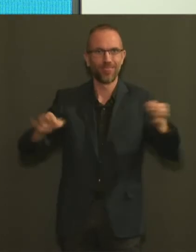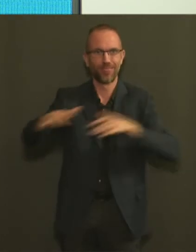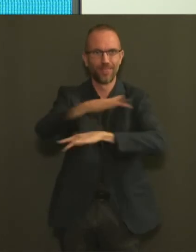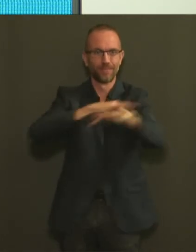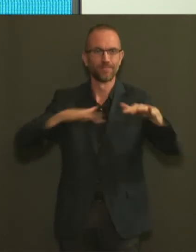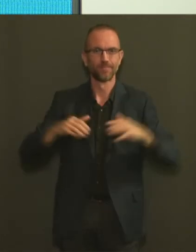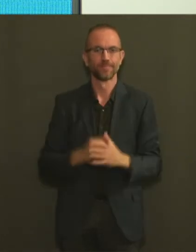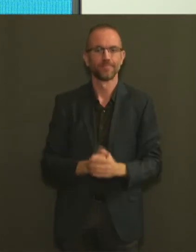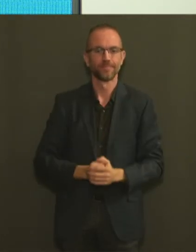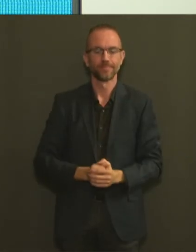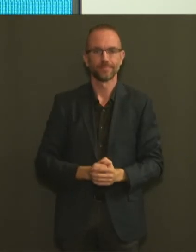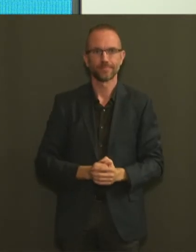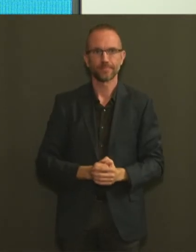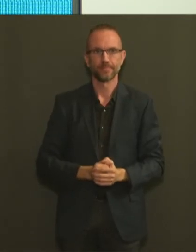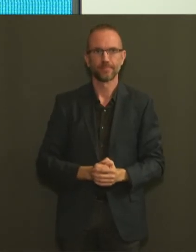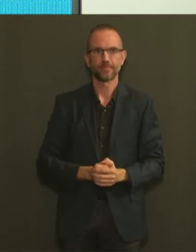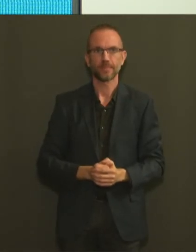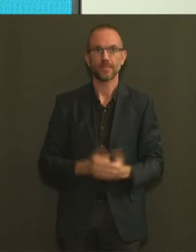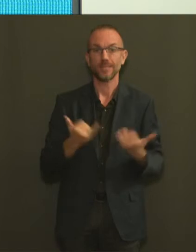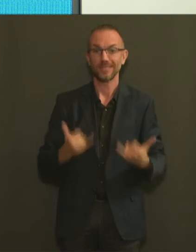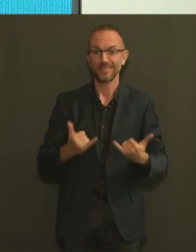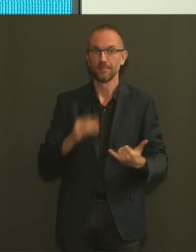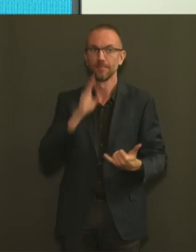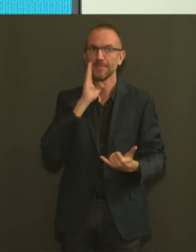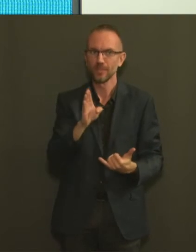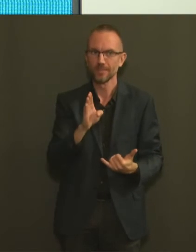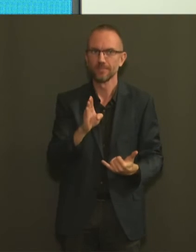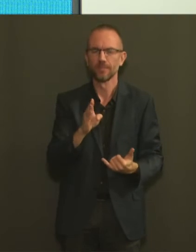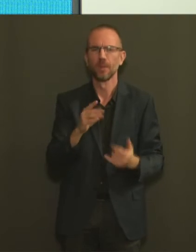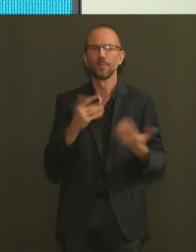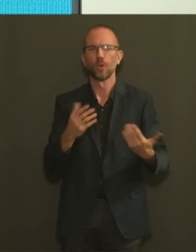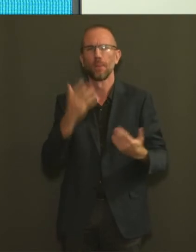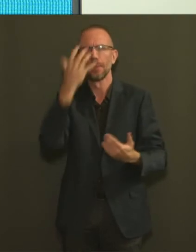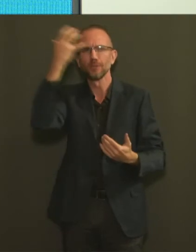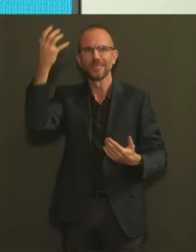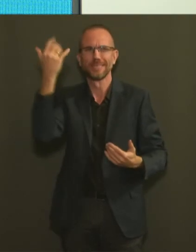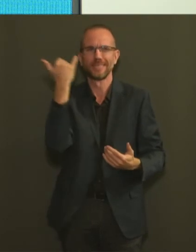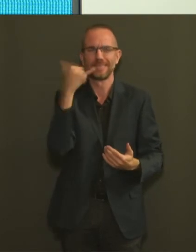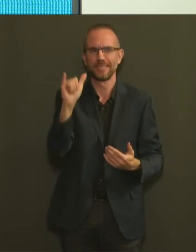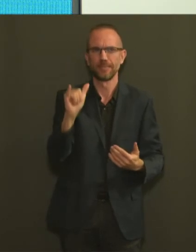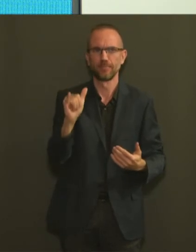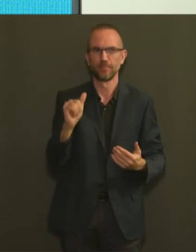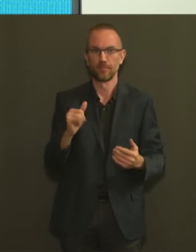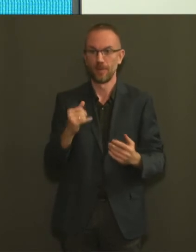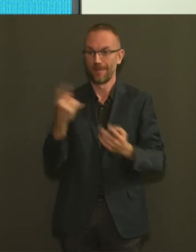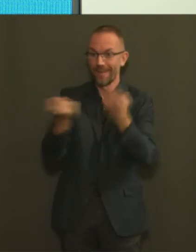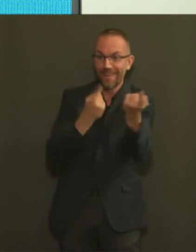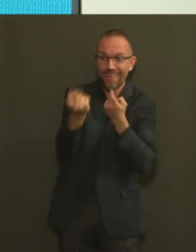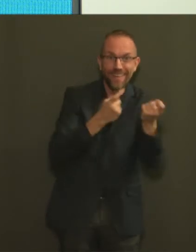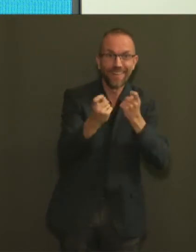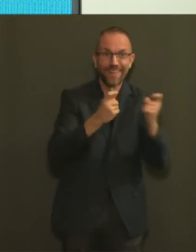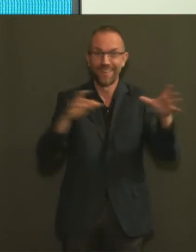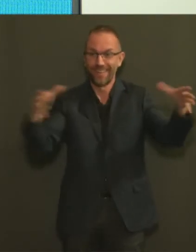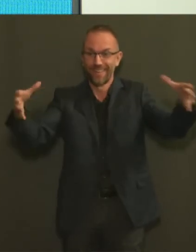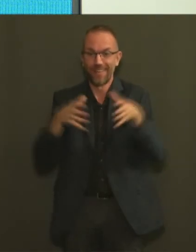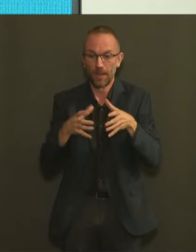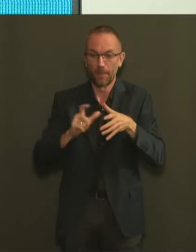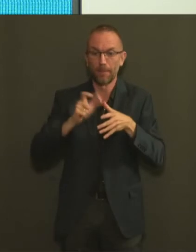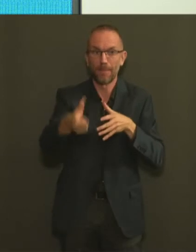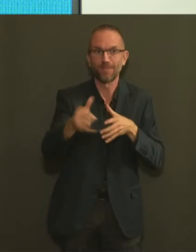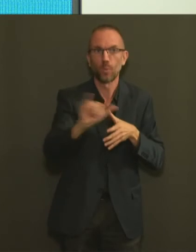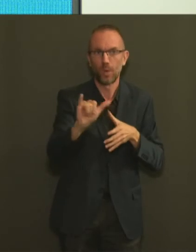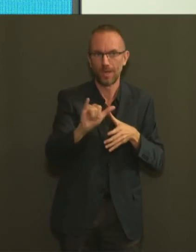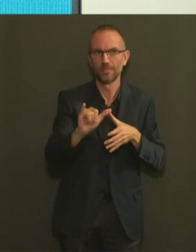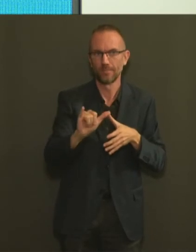alors pour la belgique que se passerait-il si on était trop nombreux et bien pour vous donner une idée des modèles ont été faits